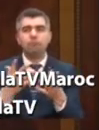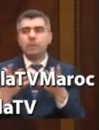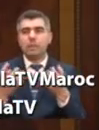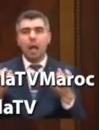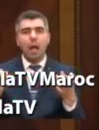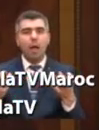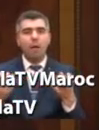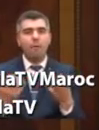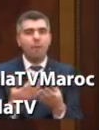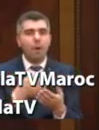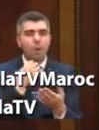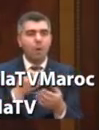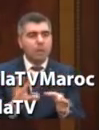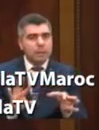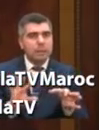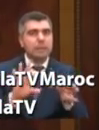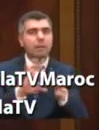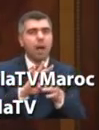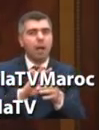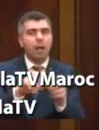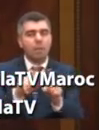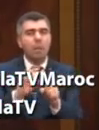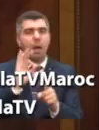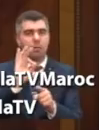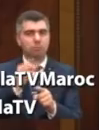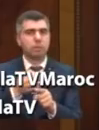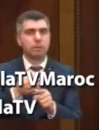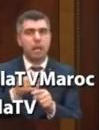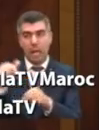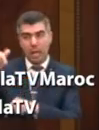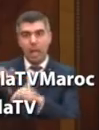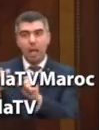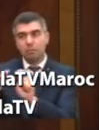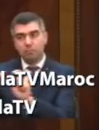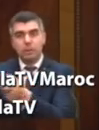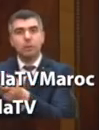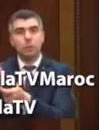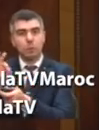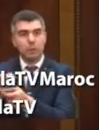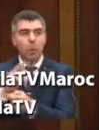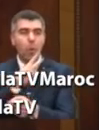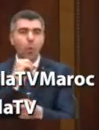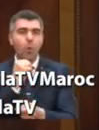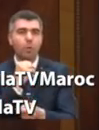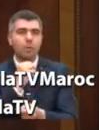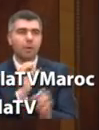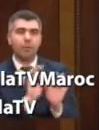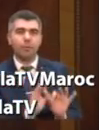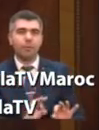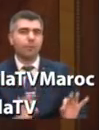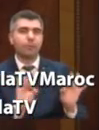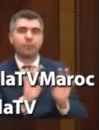إذا كانت تطبق على البعض ويتحلل منها البعض الآخر بدون متابعة أو جزاء أو